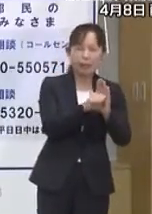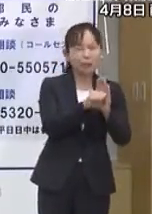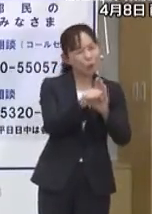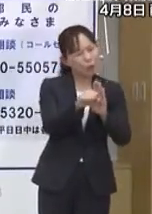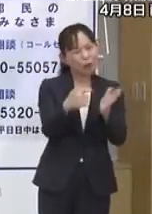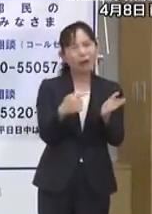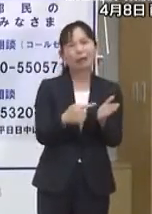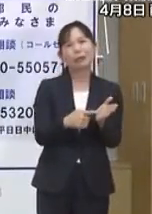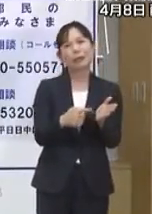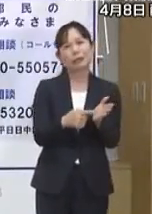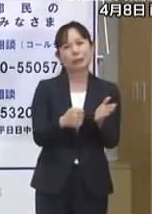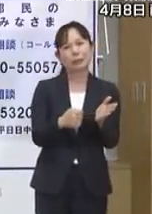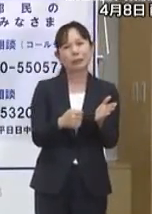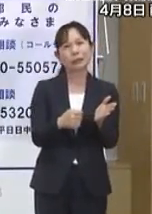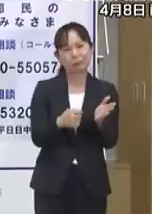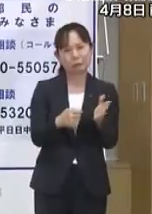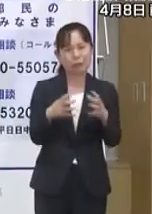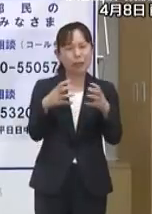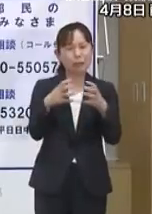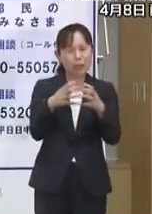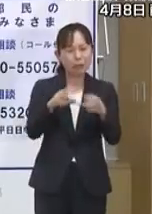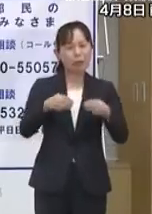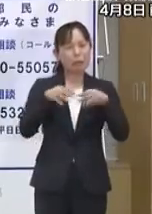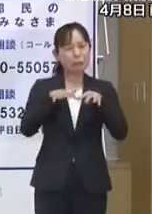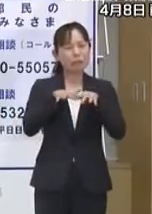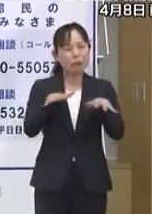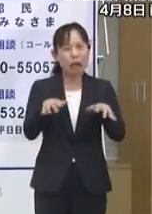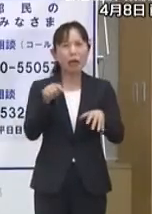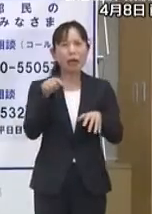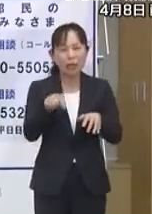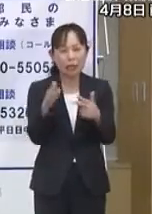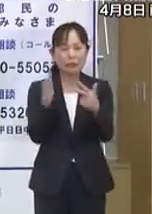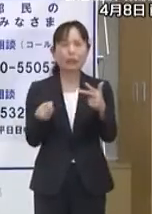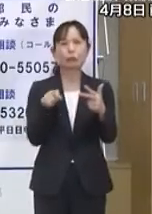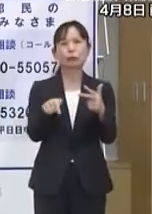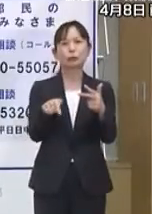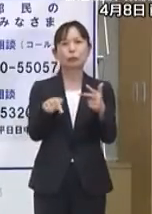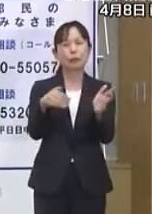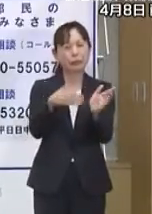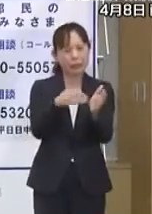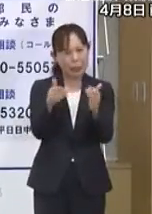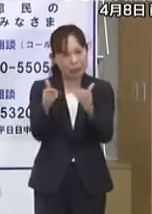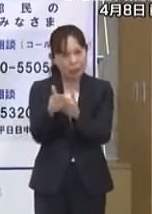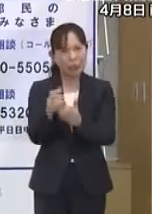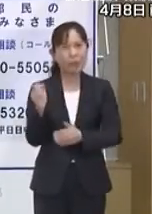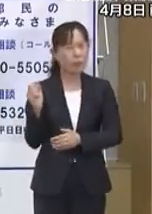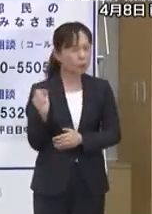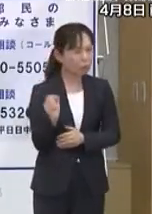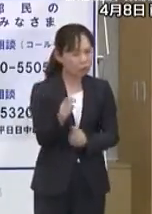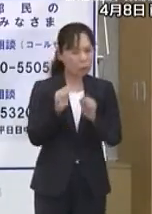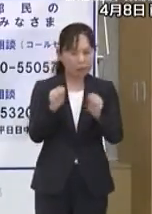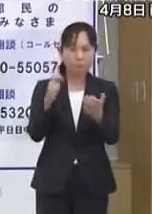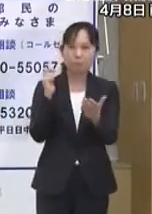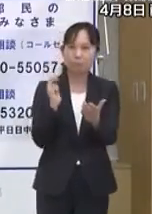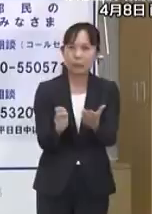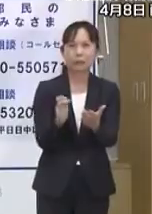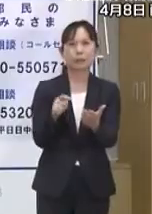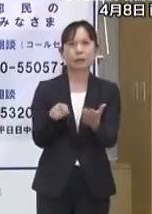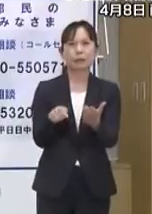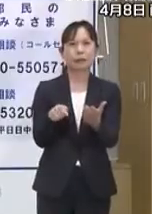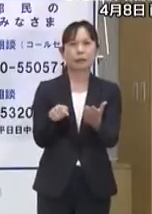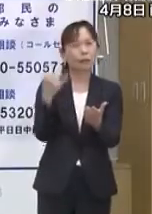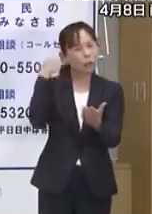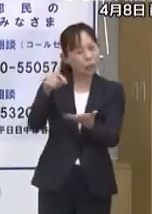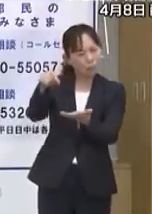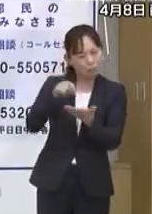十分ではないクラスターの発生源となりうる雪の制限などを即刻行うべきとこの声も